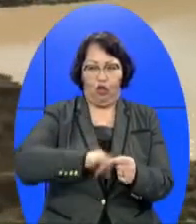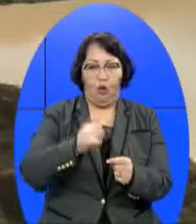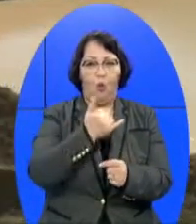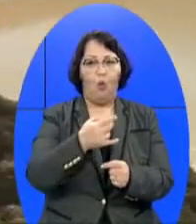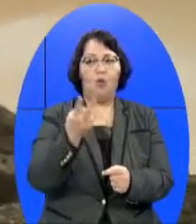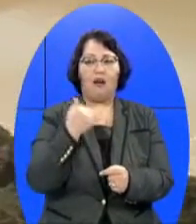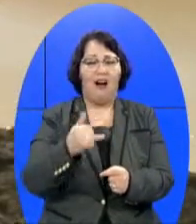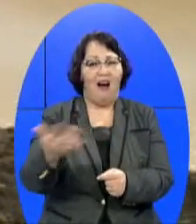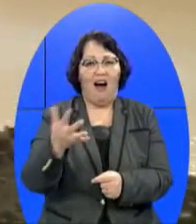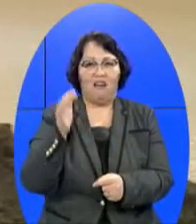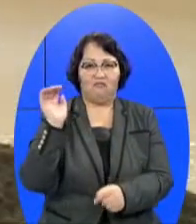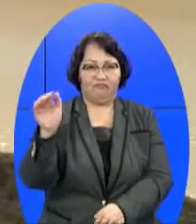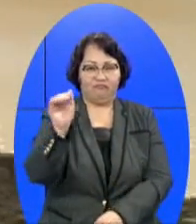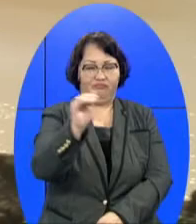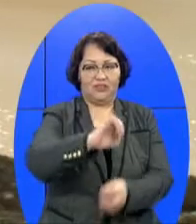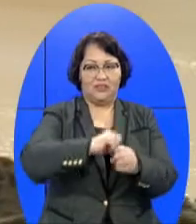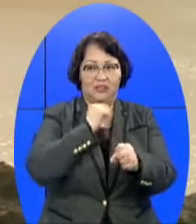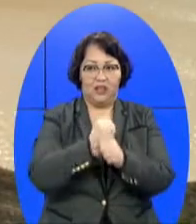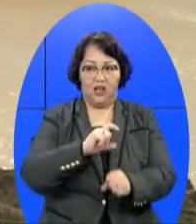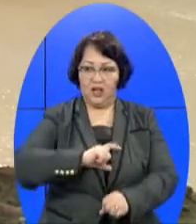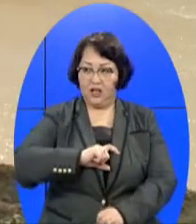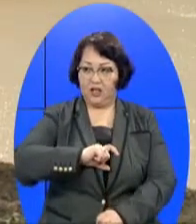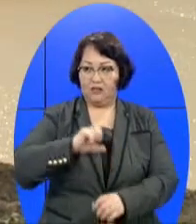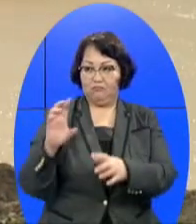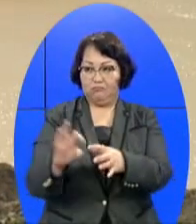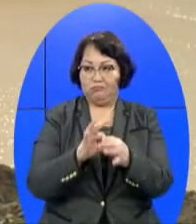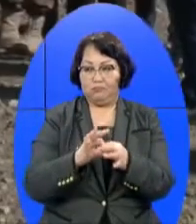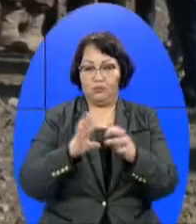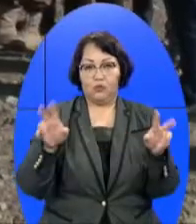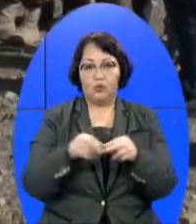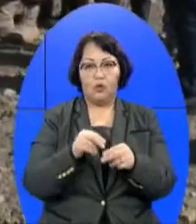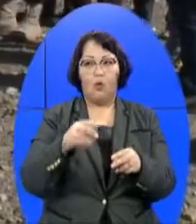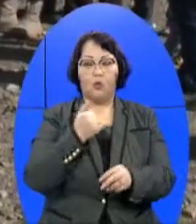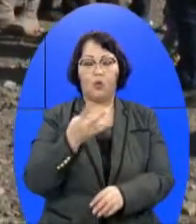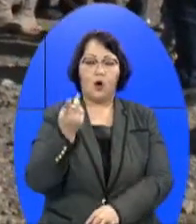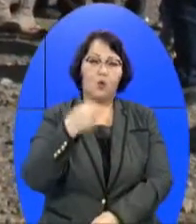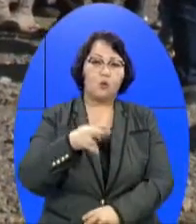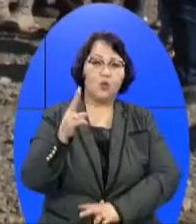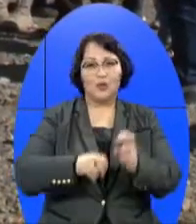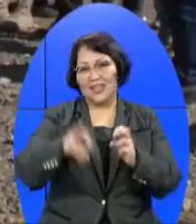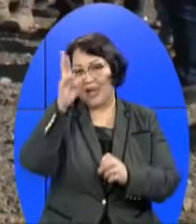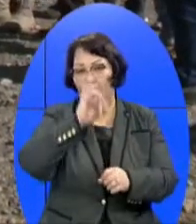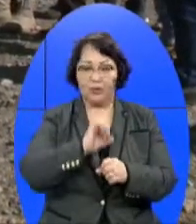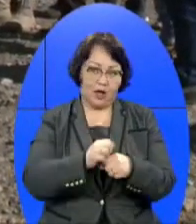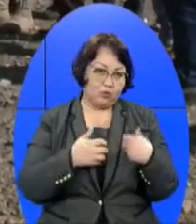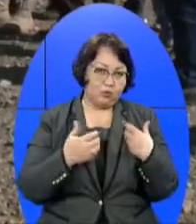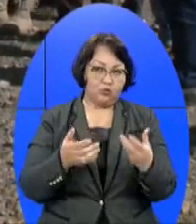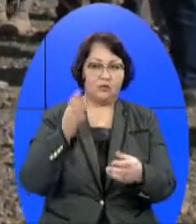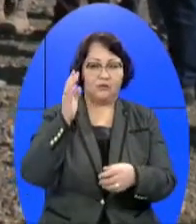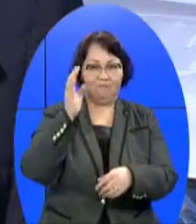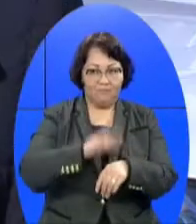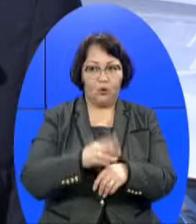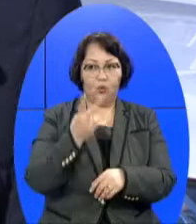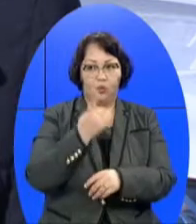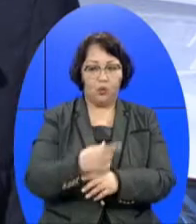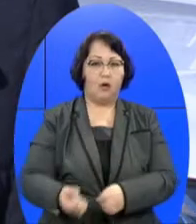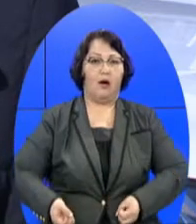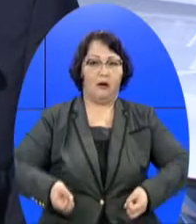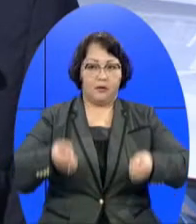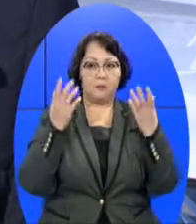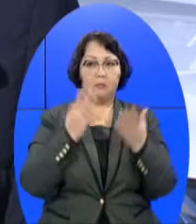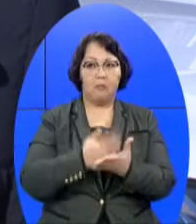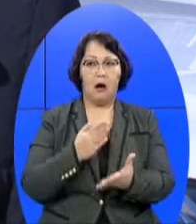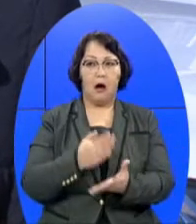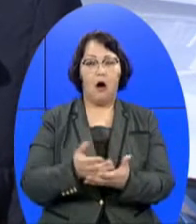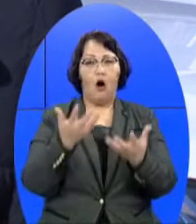ажиллаж 30 гаруй аж ахуй нэгжийн тусгай зөвшөөрлийг цуцлуулах дүгнэлтийг уулархаа хүнд үйлдвэрийн яамнд хөргүүлж үр дүнд хүрсэн юм а. Олон муу